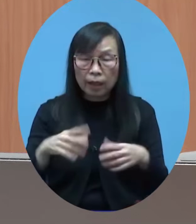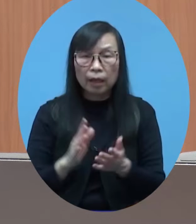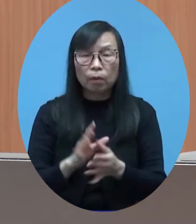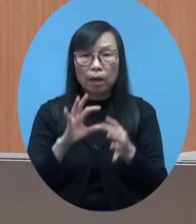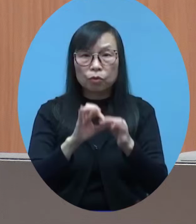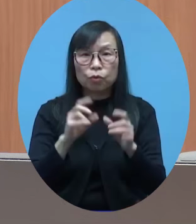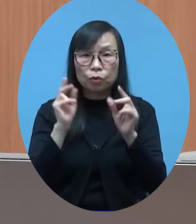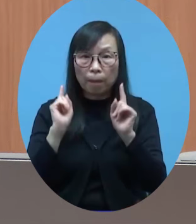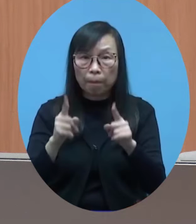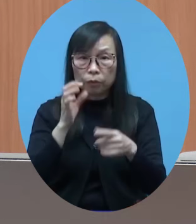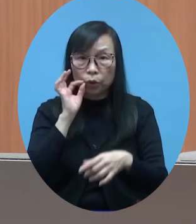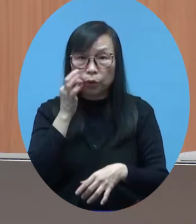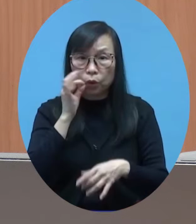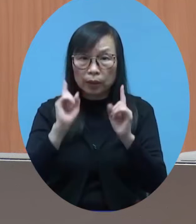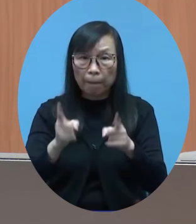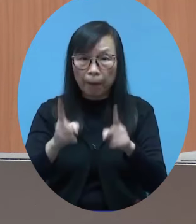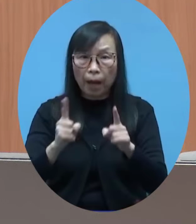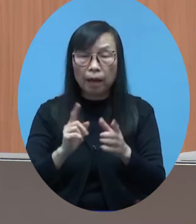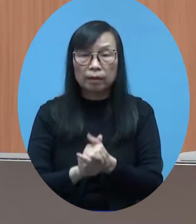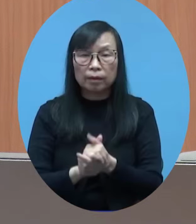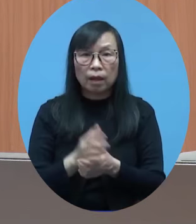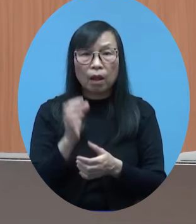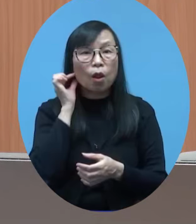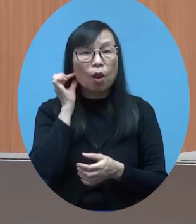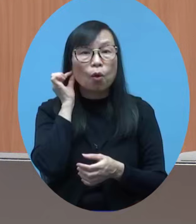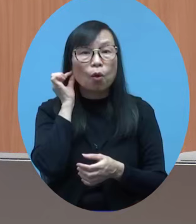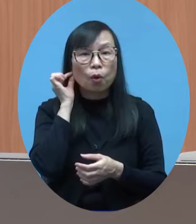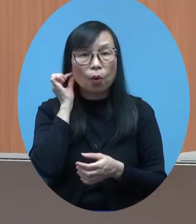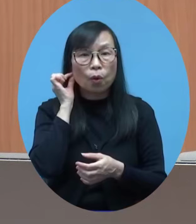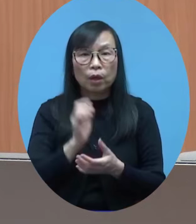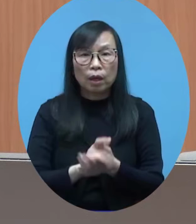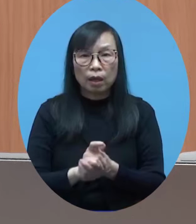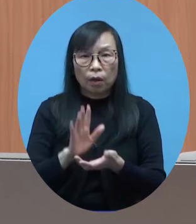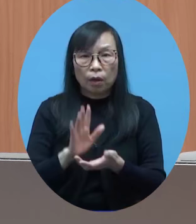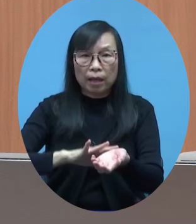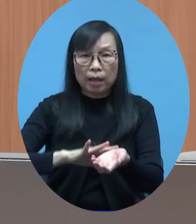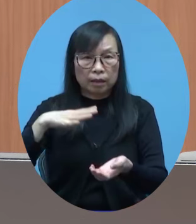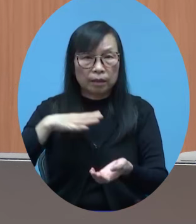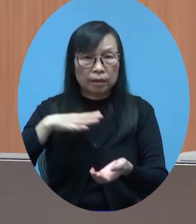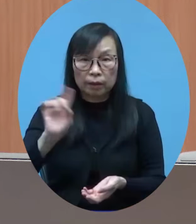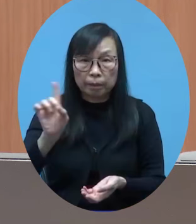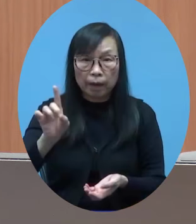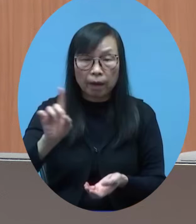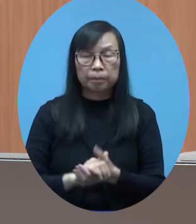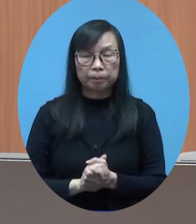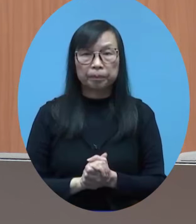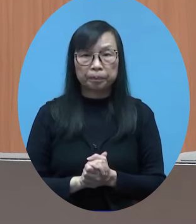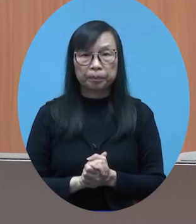8622 case 咧，有冇話100歲女士有冇話佢而家個病情係點樣樣咧？唔該。